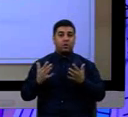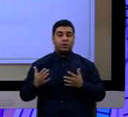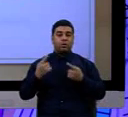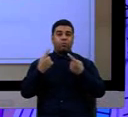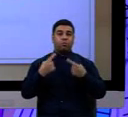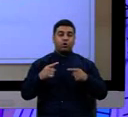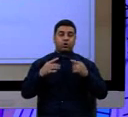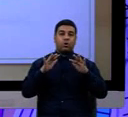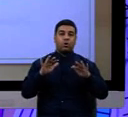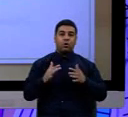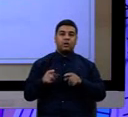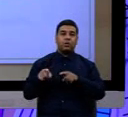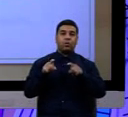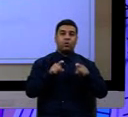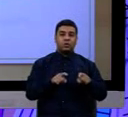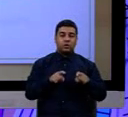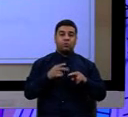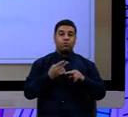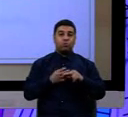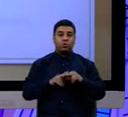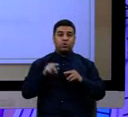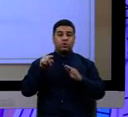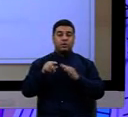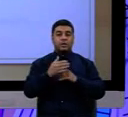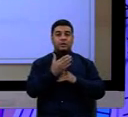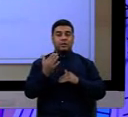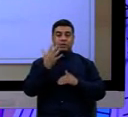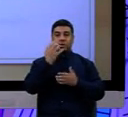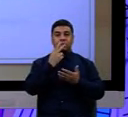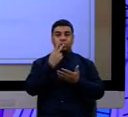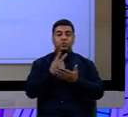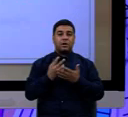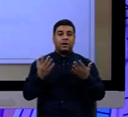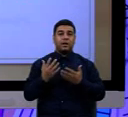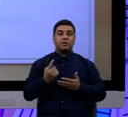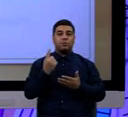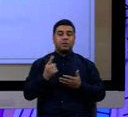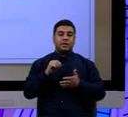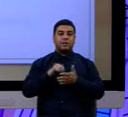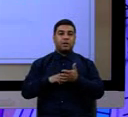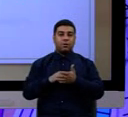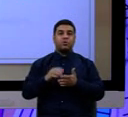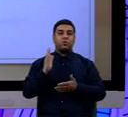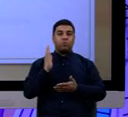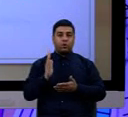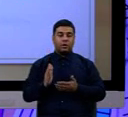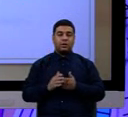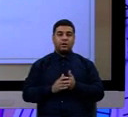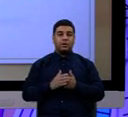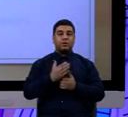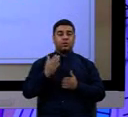holatidan boshqa holatga o'tishiga bu siz rasmda ko'rib turganlarning qaysi biri sababchi bo'lar